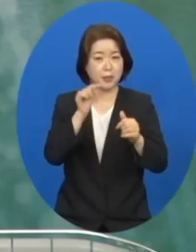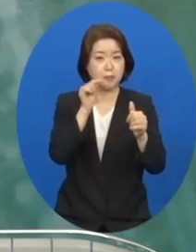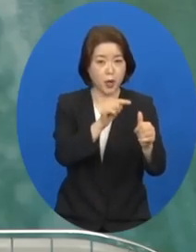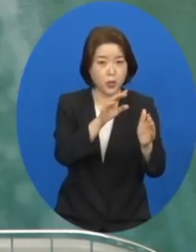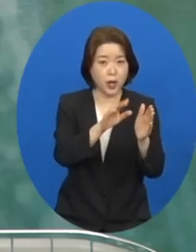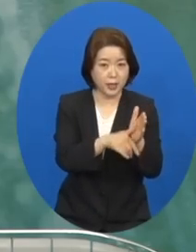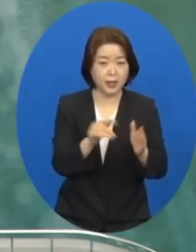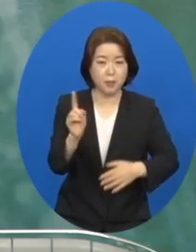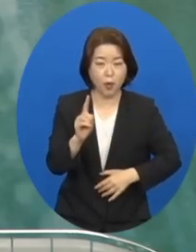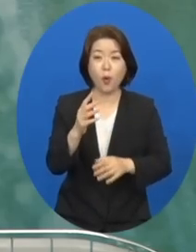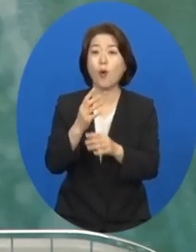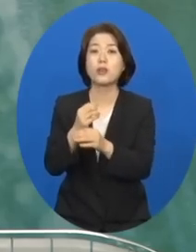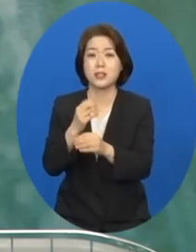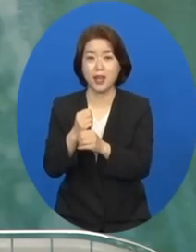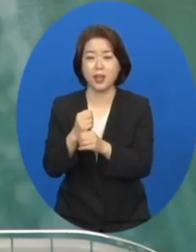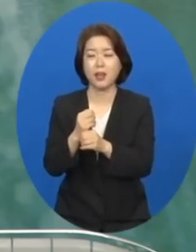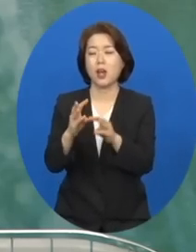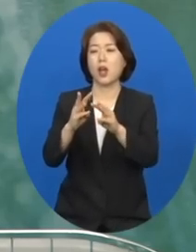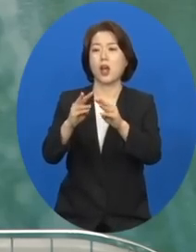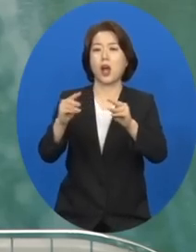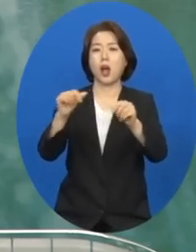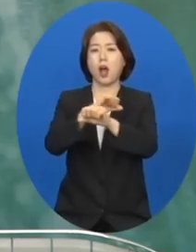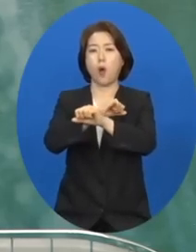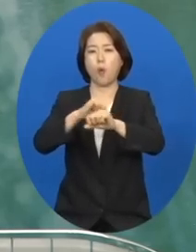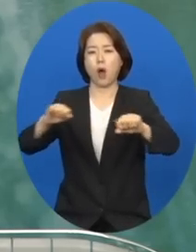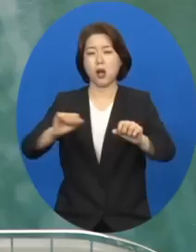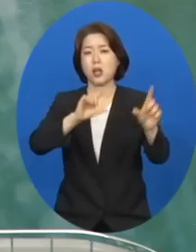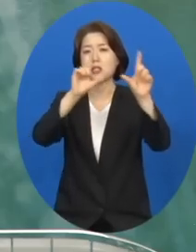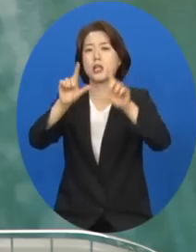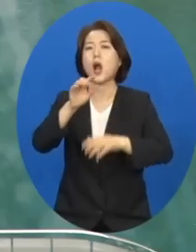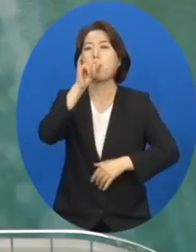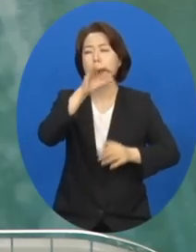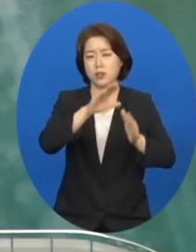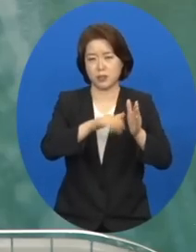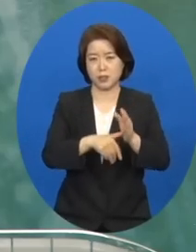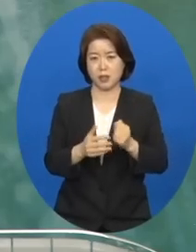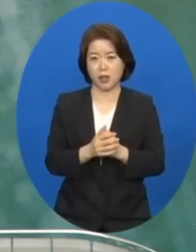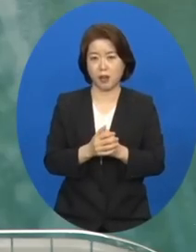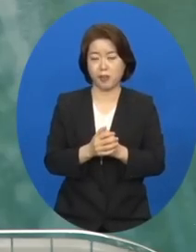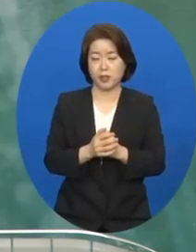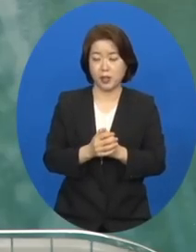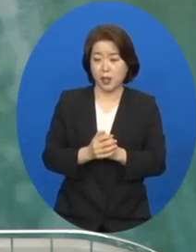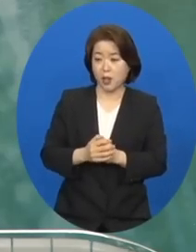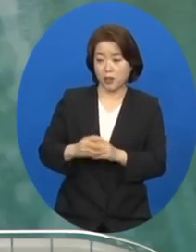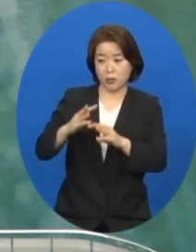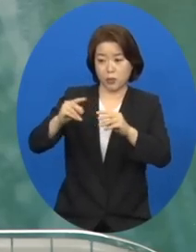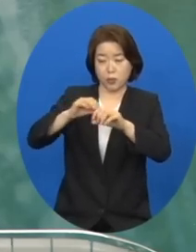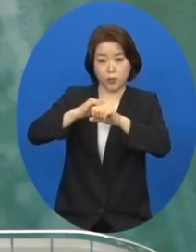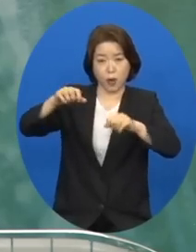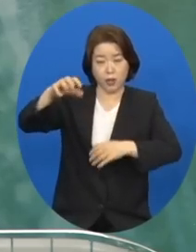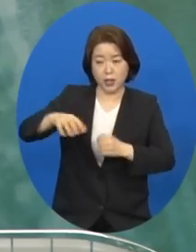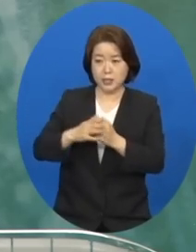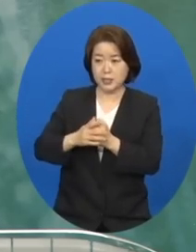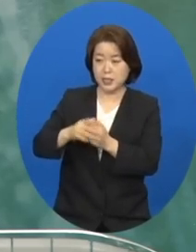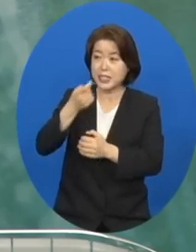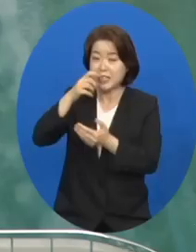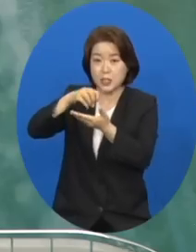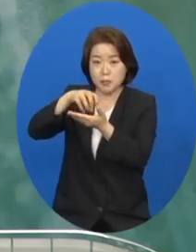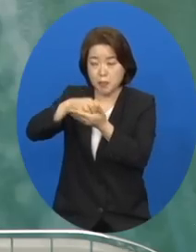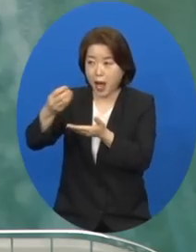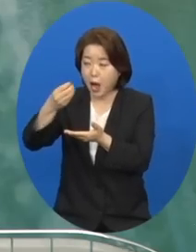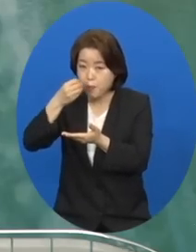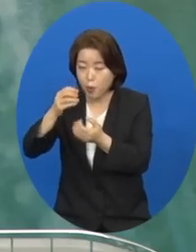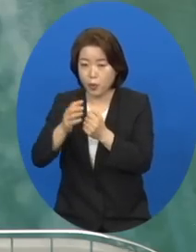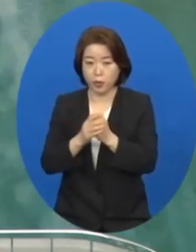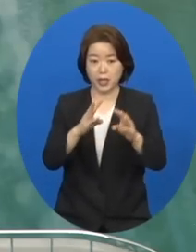언제라고 요 광야에 있을 때입니다 아직 백성들이 광야에서 만나를 먹을 때의 아직 땅을 얻지 못했고